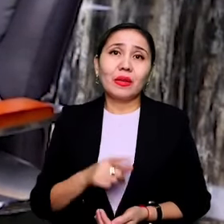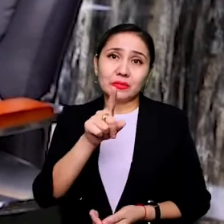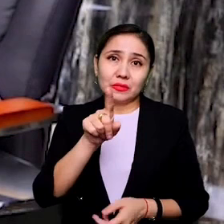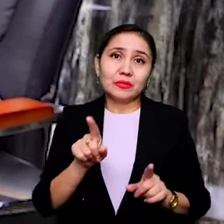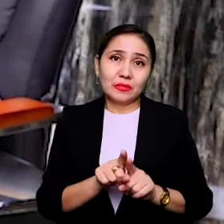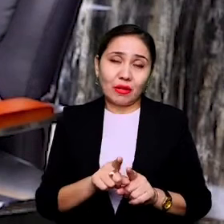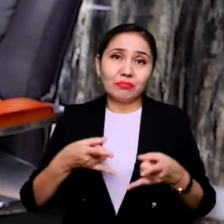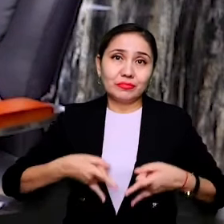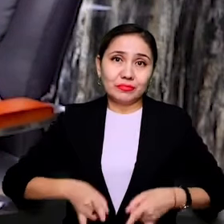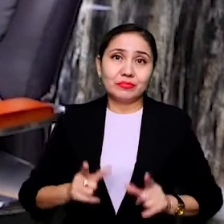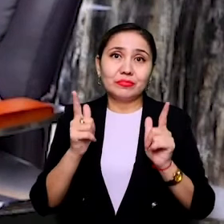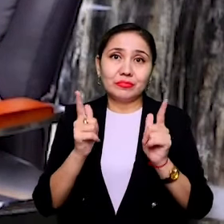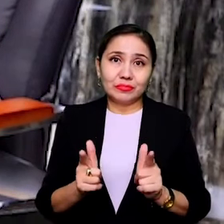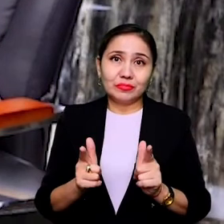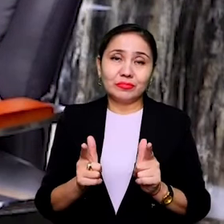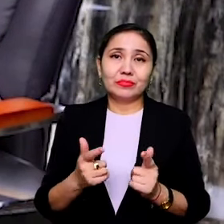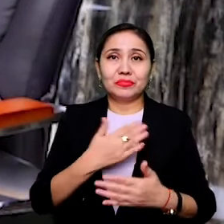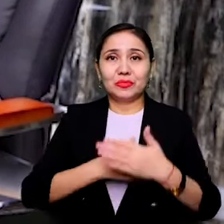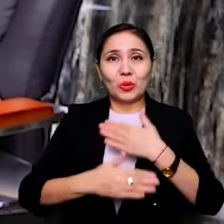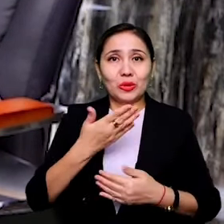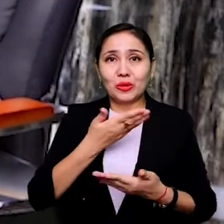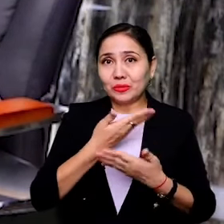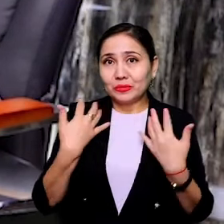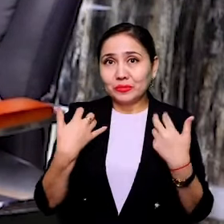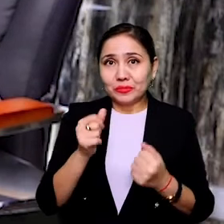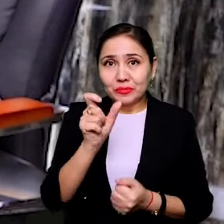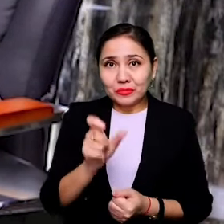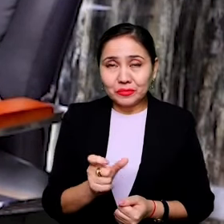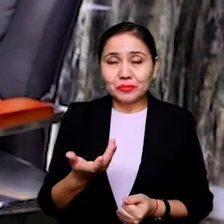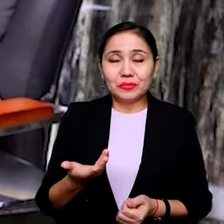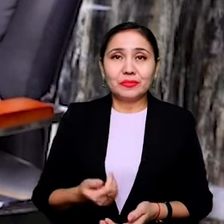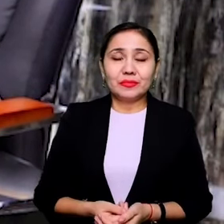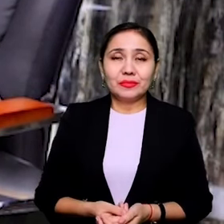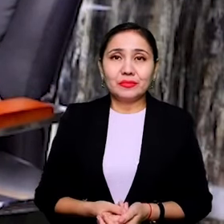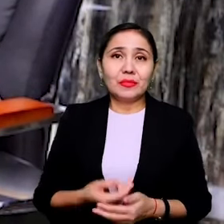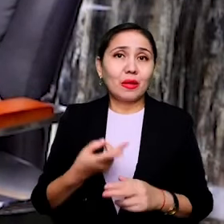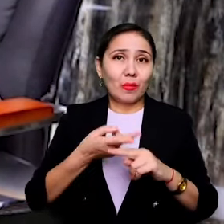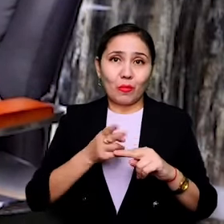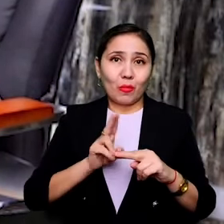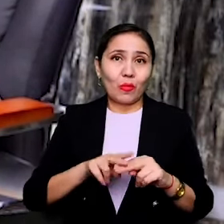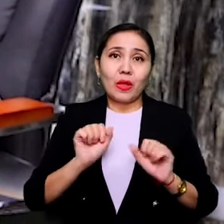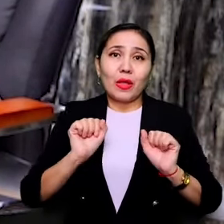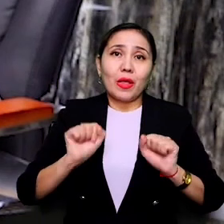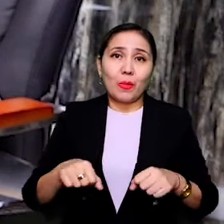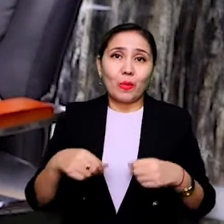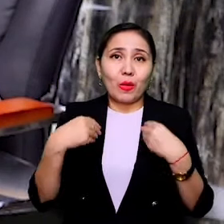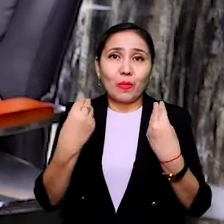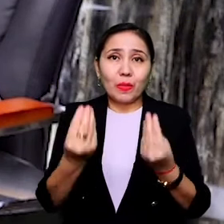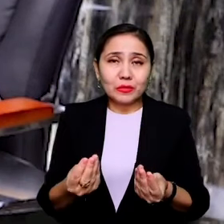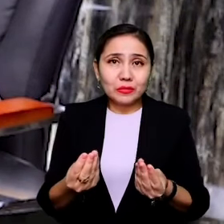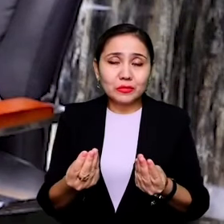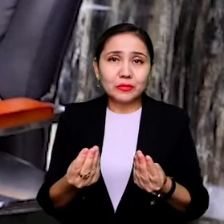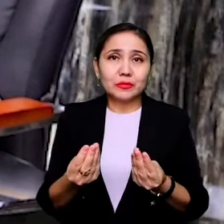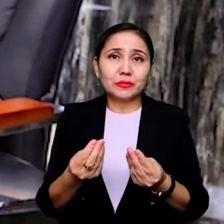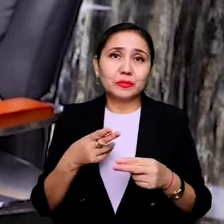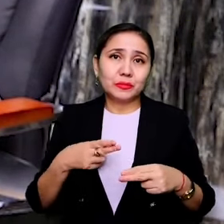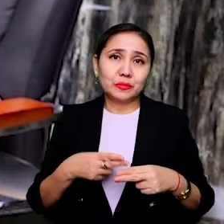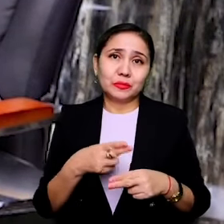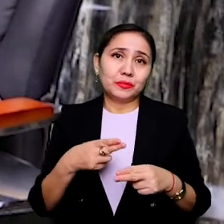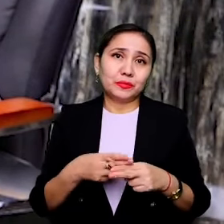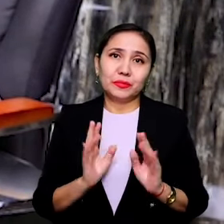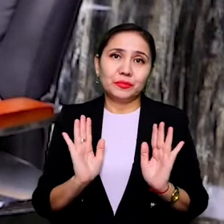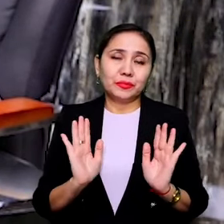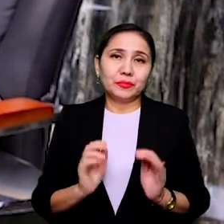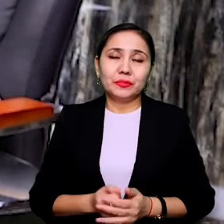شنه پیرالگن سیز نادران لگیز یوغ لگی بو سیزگی اینکان بیرشمزگی دوسقل لگ